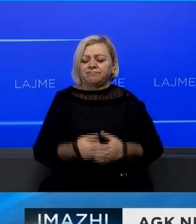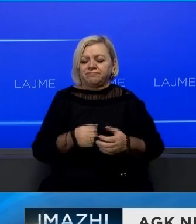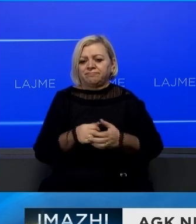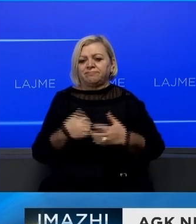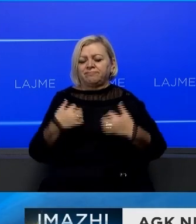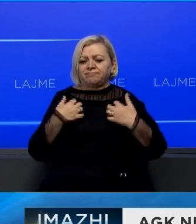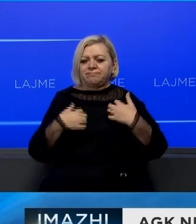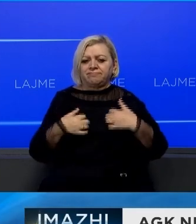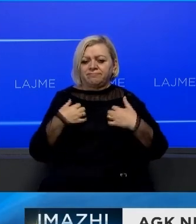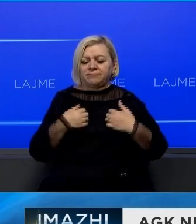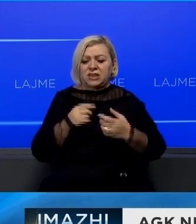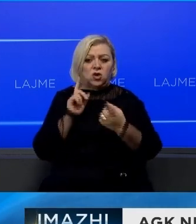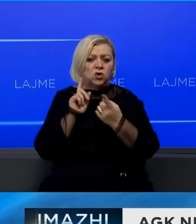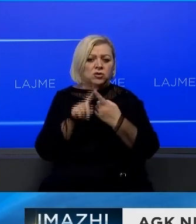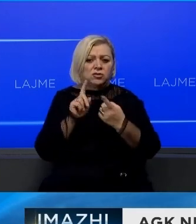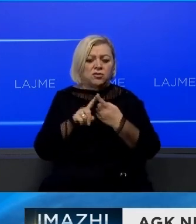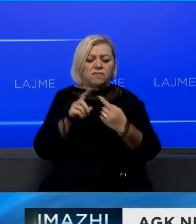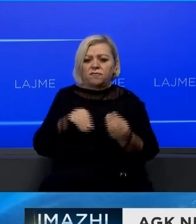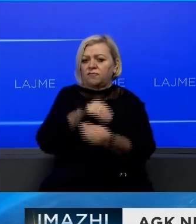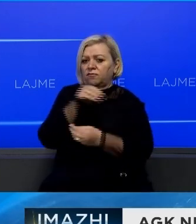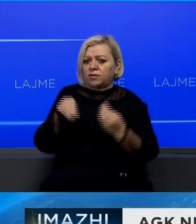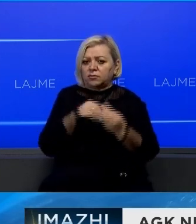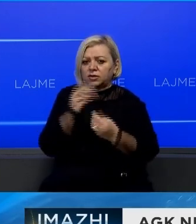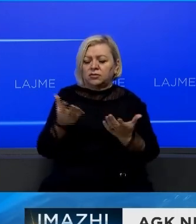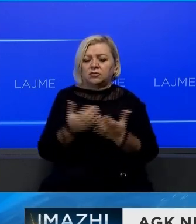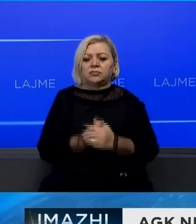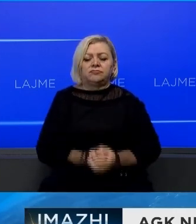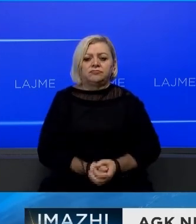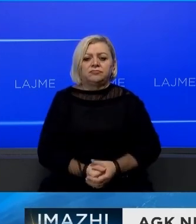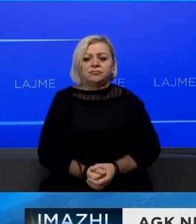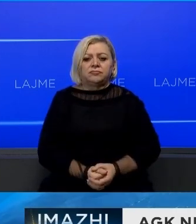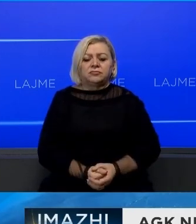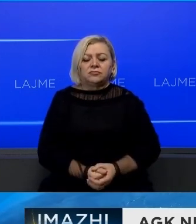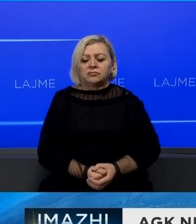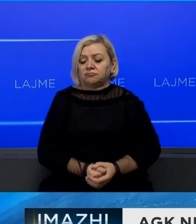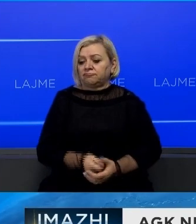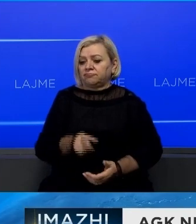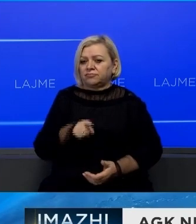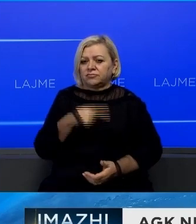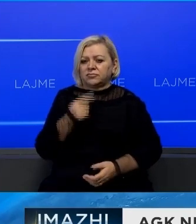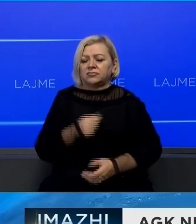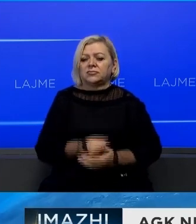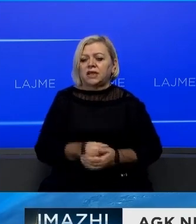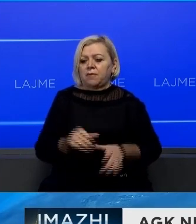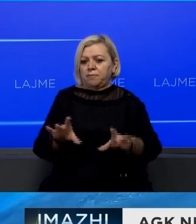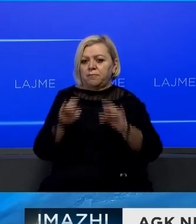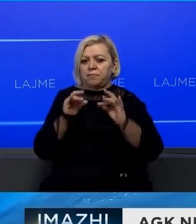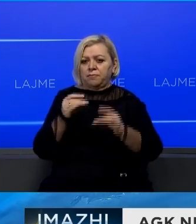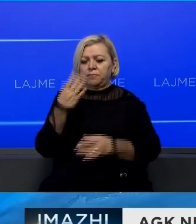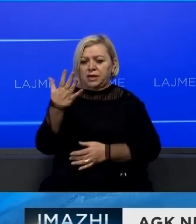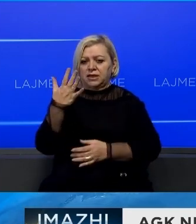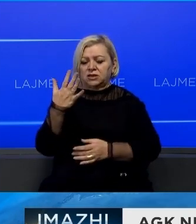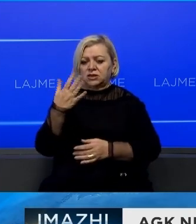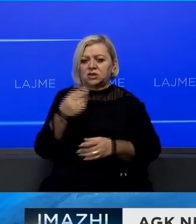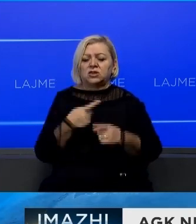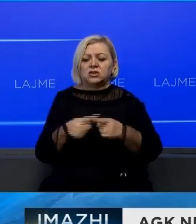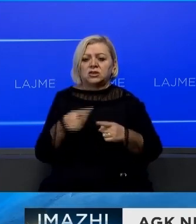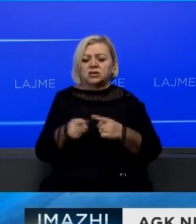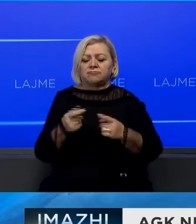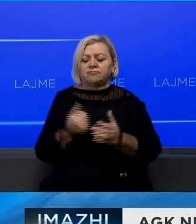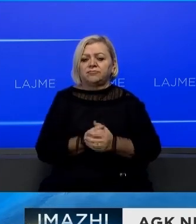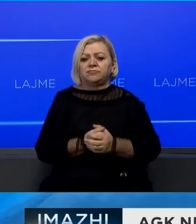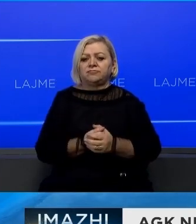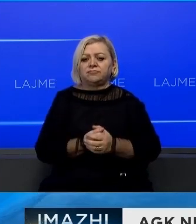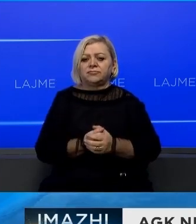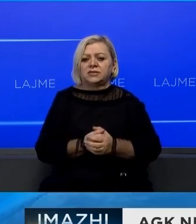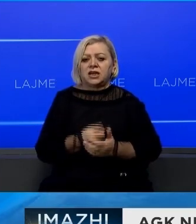kur i kemi kontaktuar familjarët, por edhe i kemi ftuar vetëm 5 prej tyre sot për shkak të masave kufizuese, por i kemi